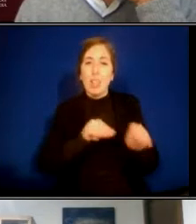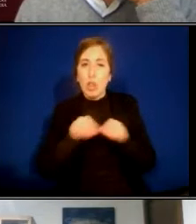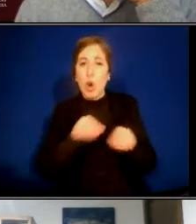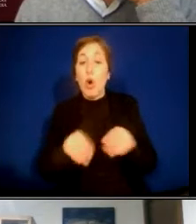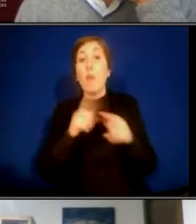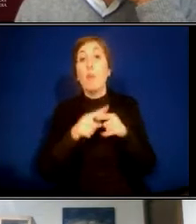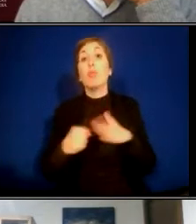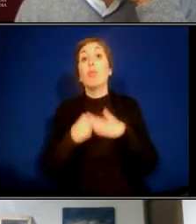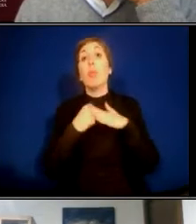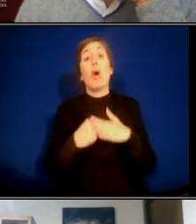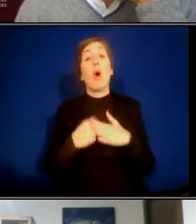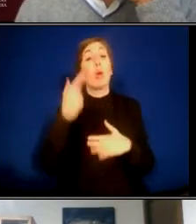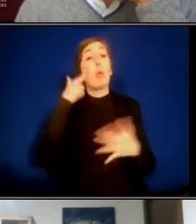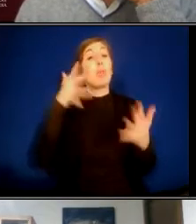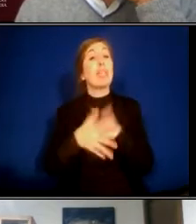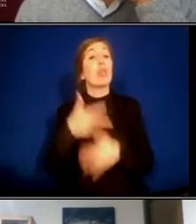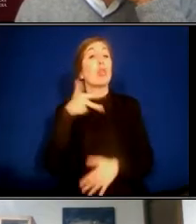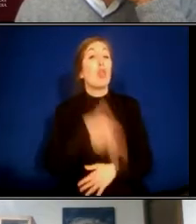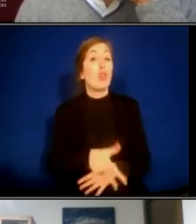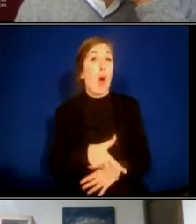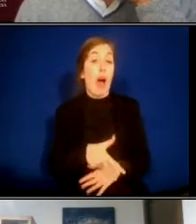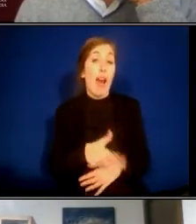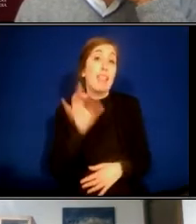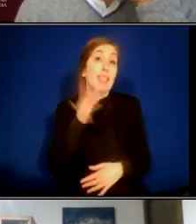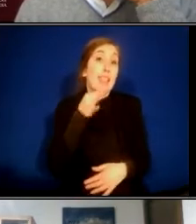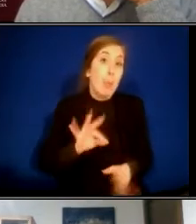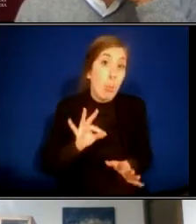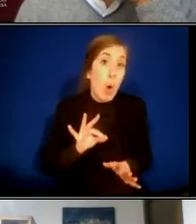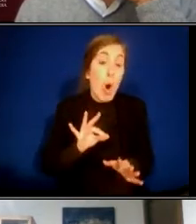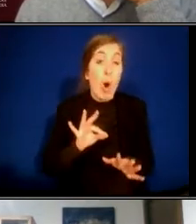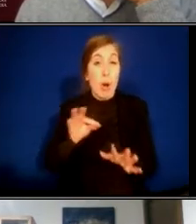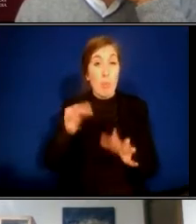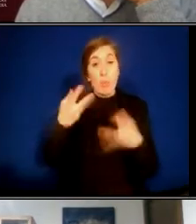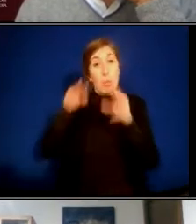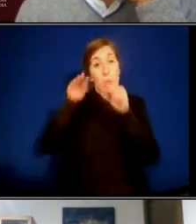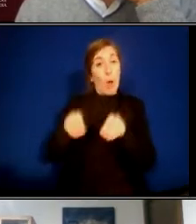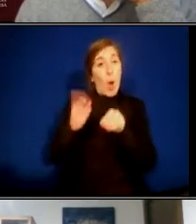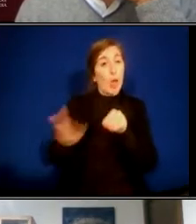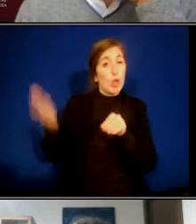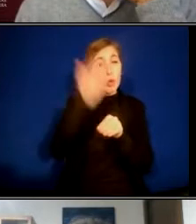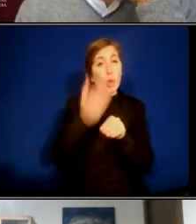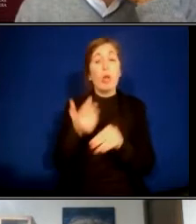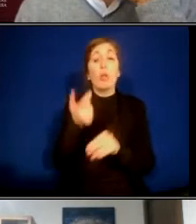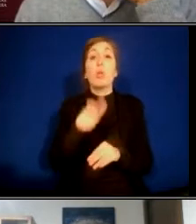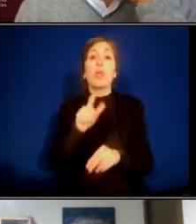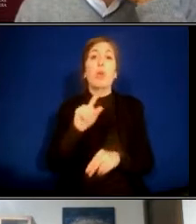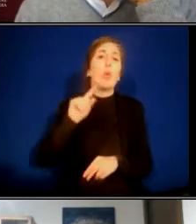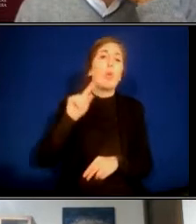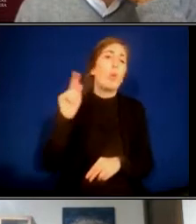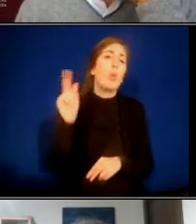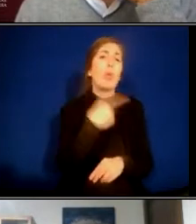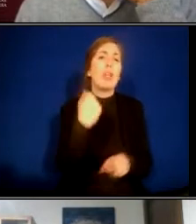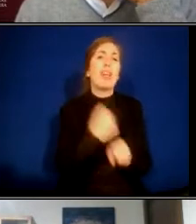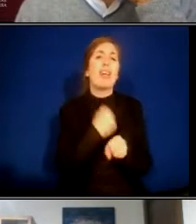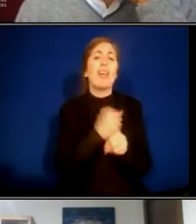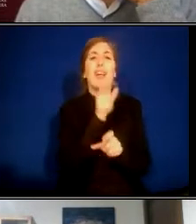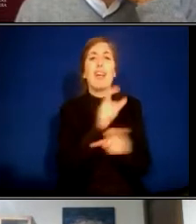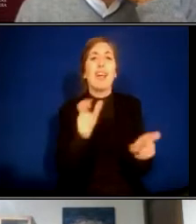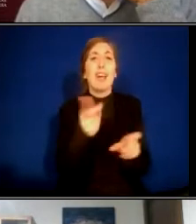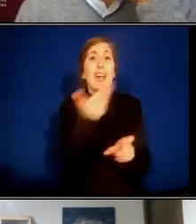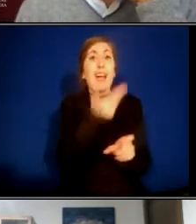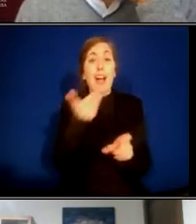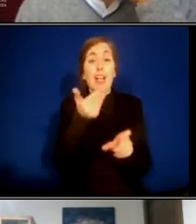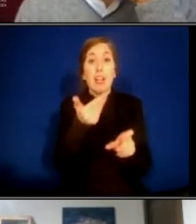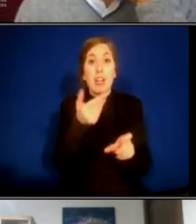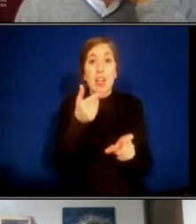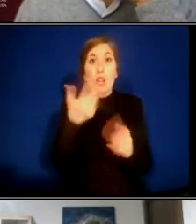psicosociale per quel che è possibile in loco, perché tutti gli operatori delle Caritas, essi stessi, in quanto ucraini, naturalmente